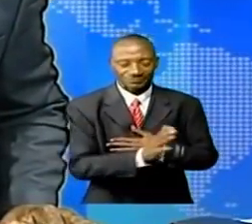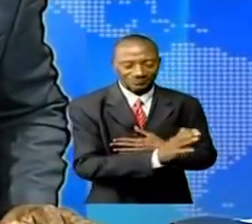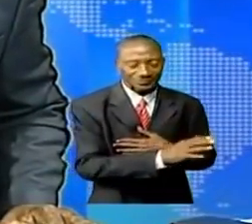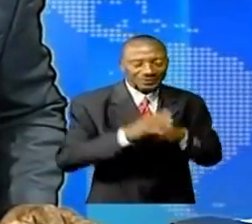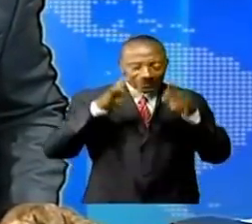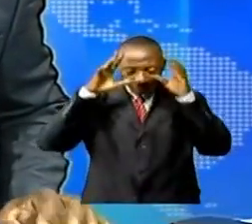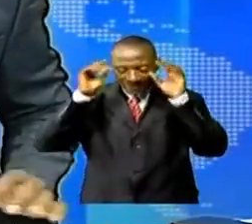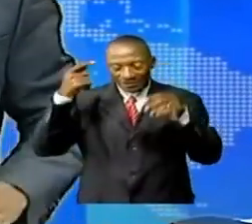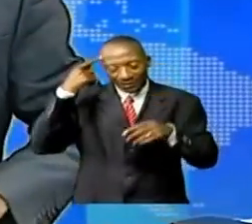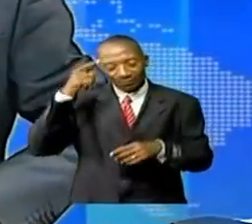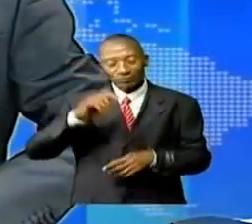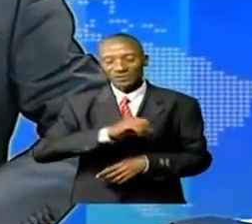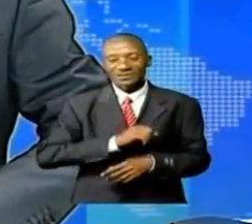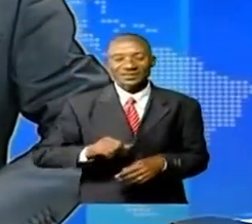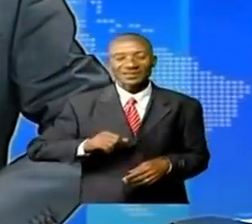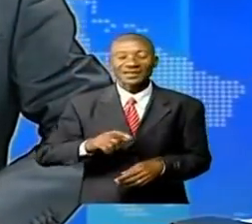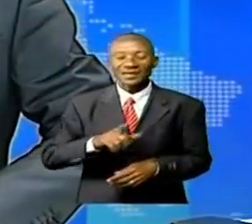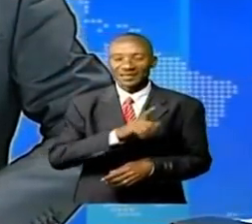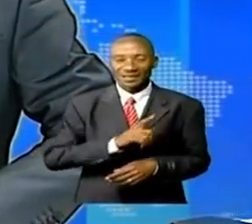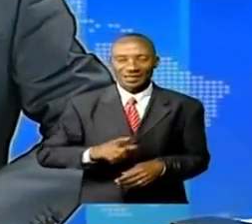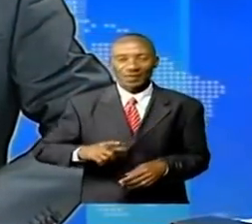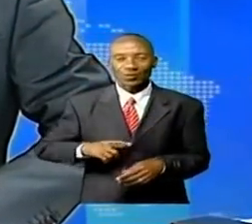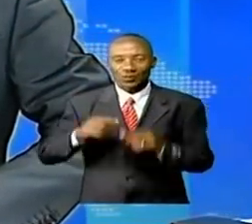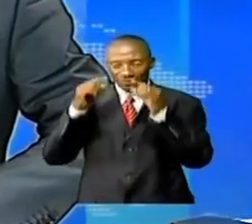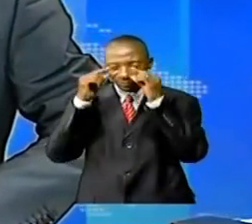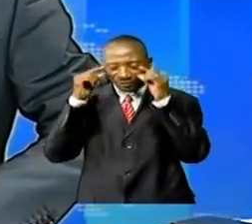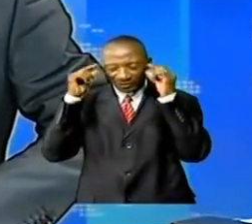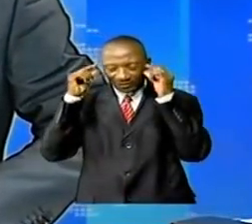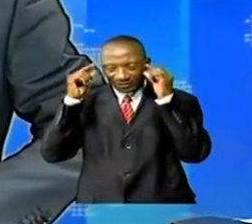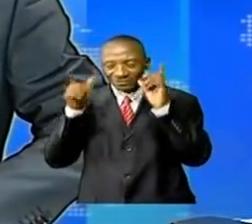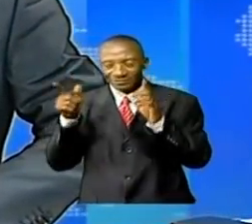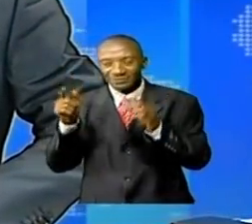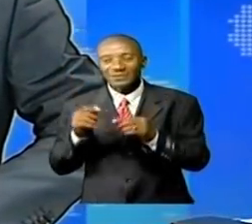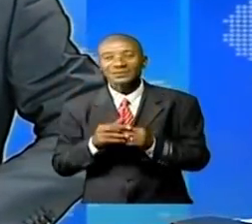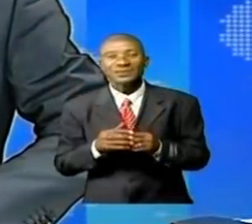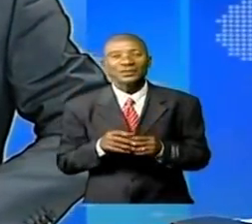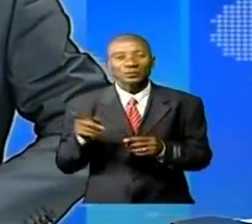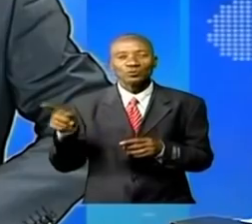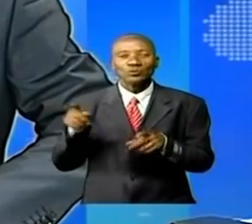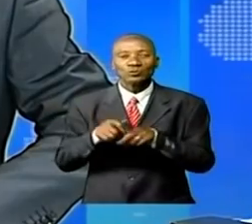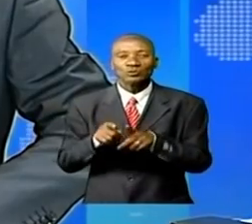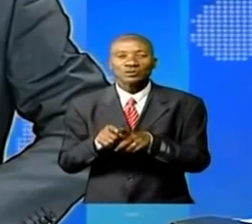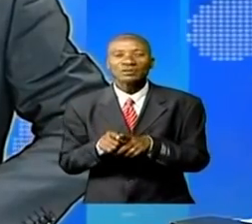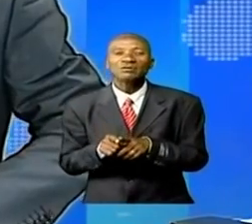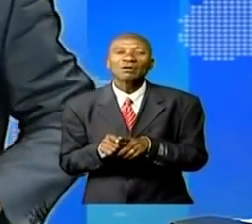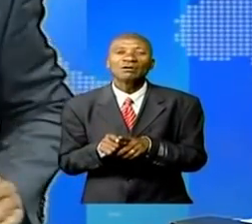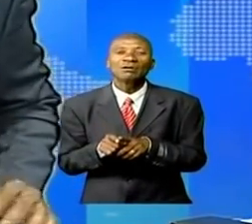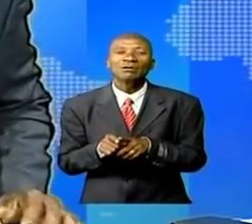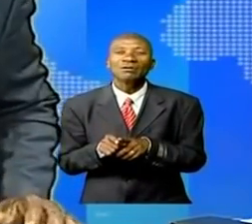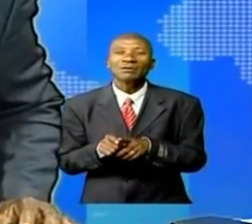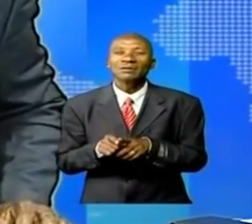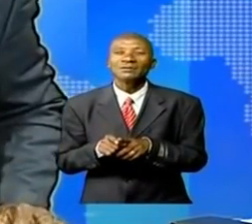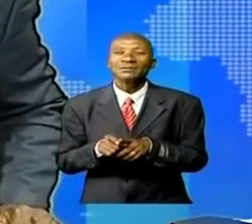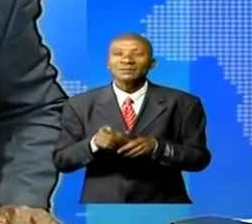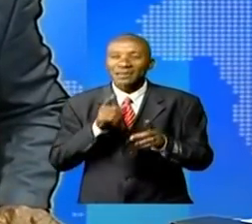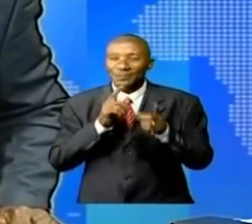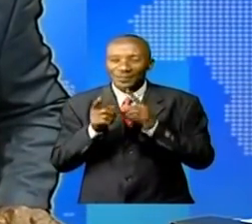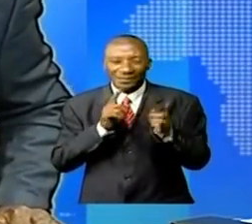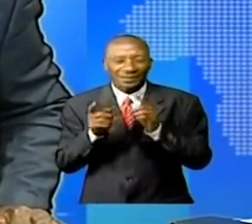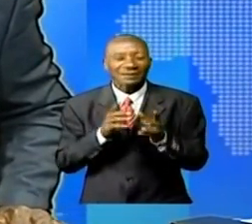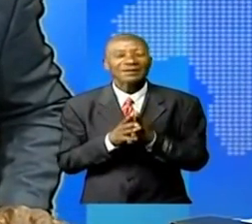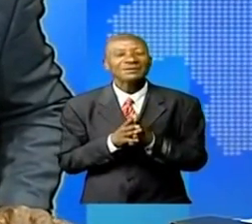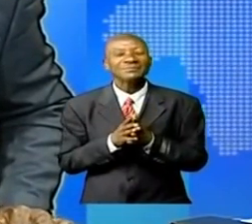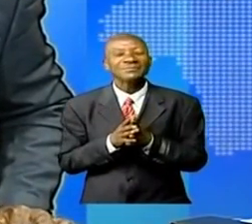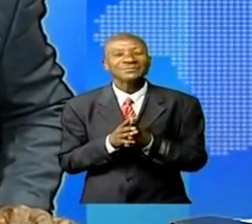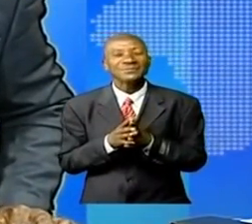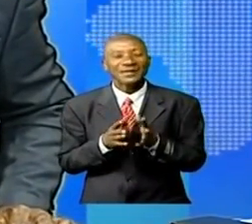Modeste Bahati Lukwebo, a reçu dans son cabinet au Palais du Peuple une délégation tchadienne conduite par le secrétaire d'État